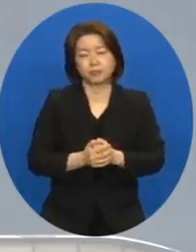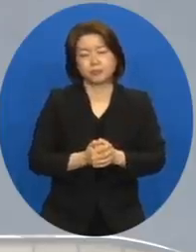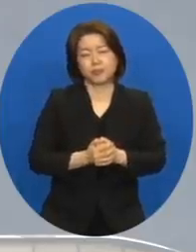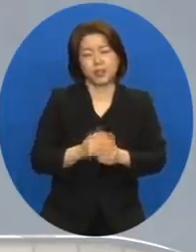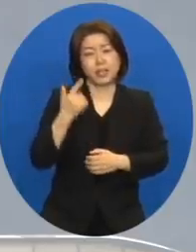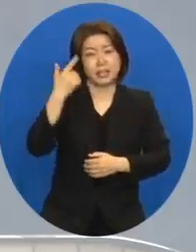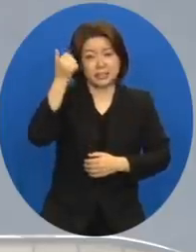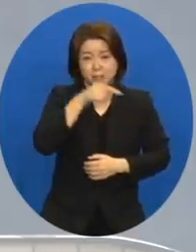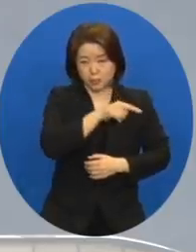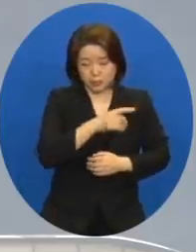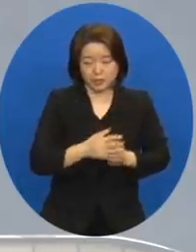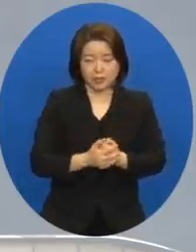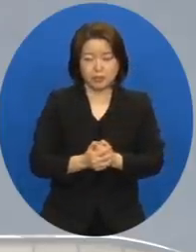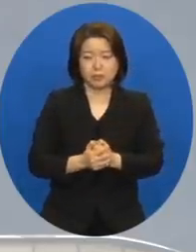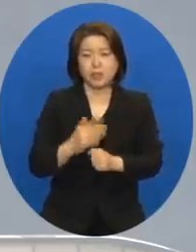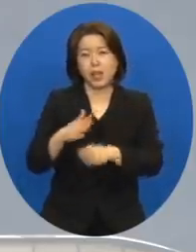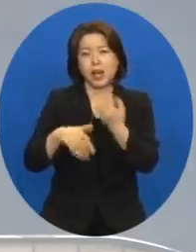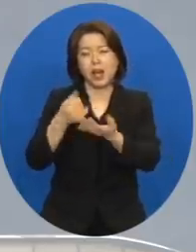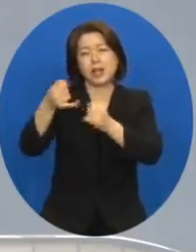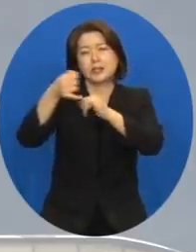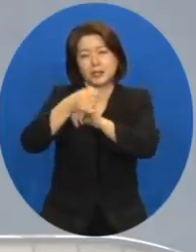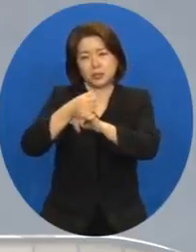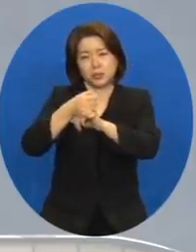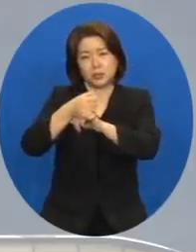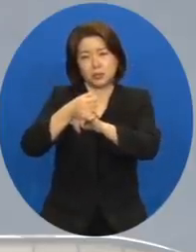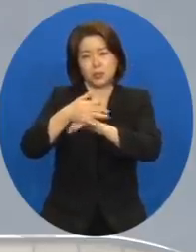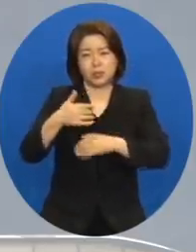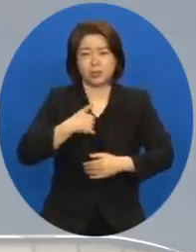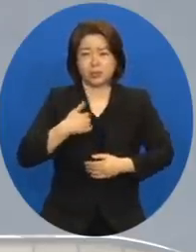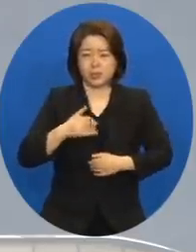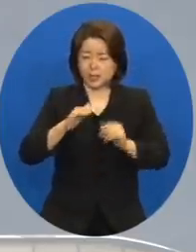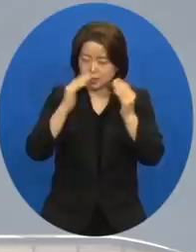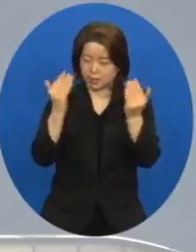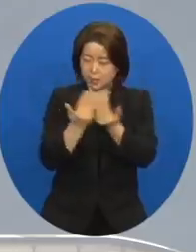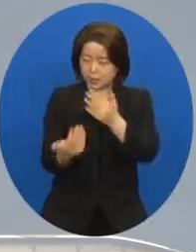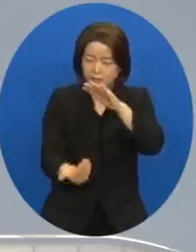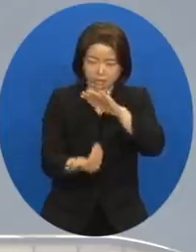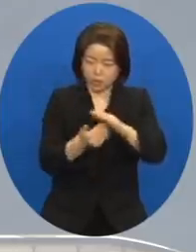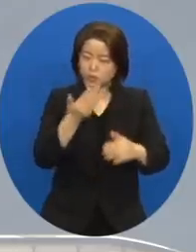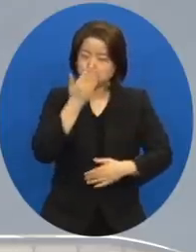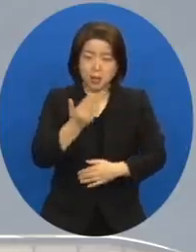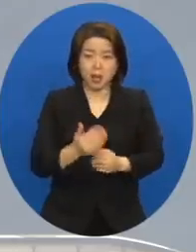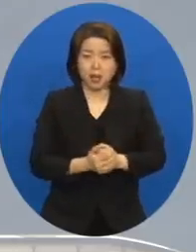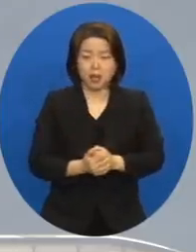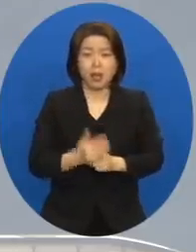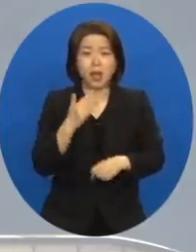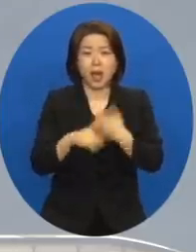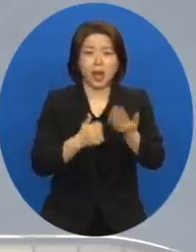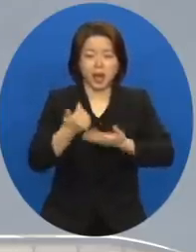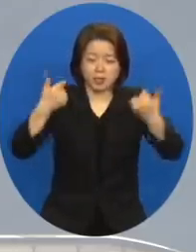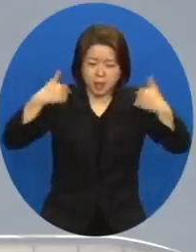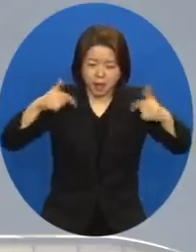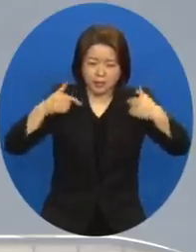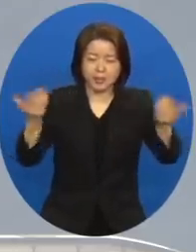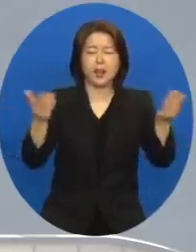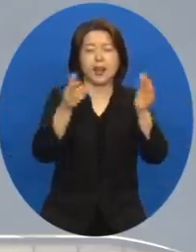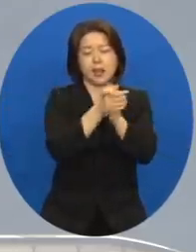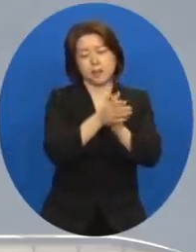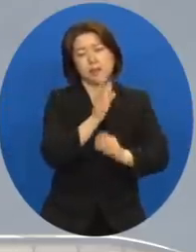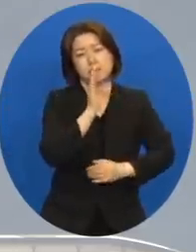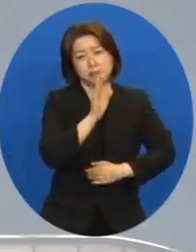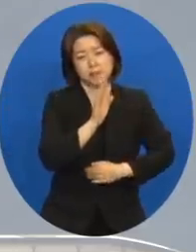선교사 님은 하나님의 약속은 나에게 다 이루어진다 하나님은 언제나 아메니 쉬지